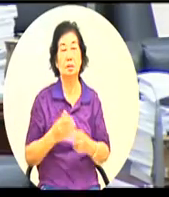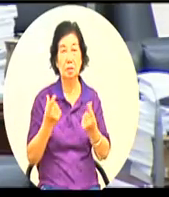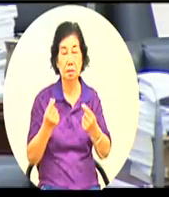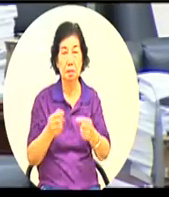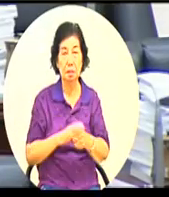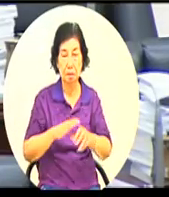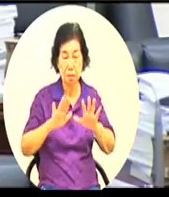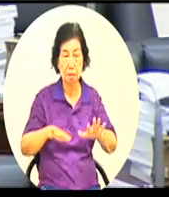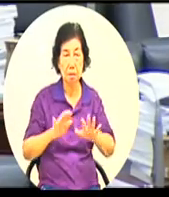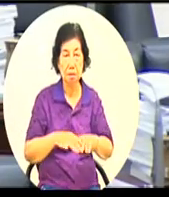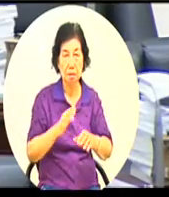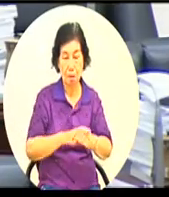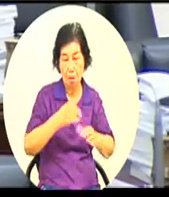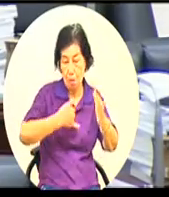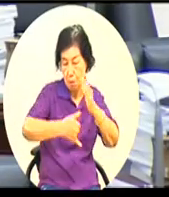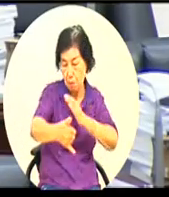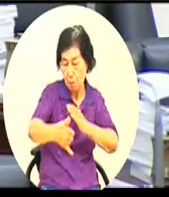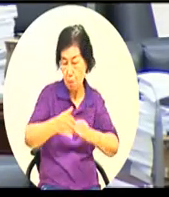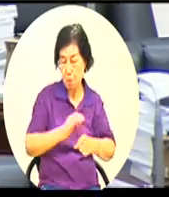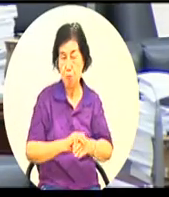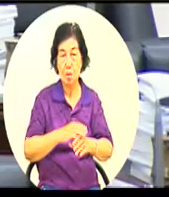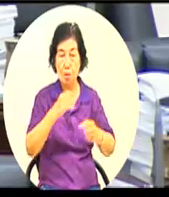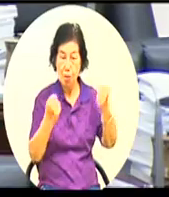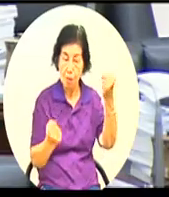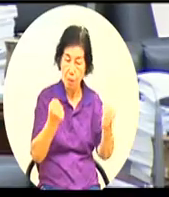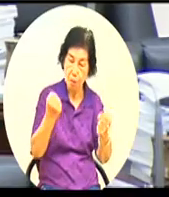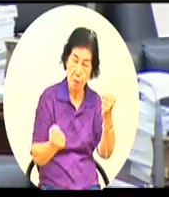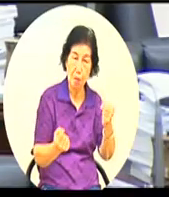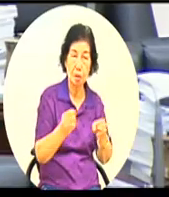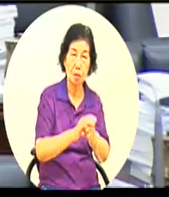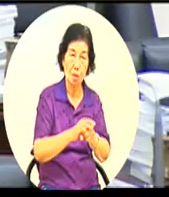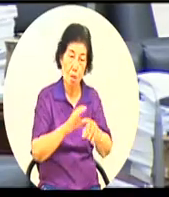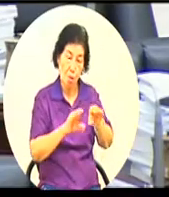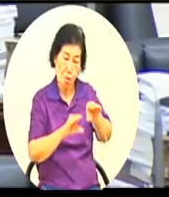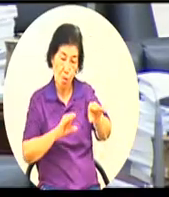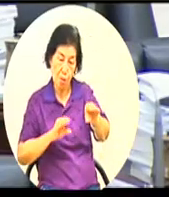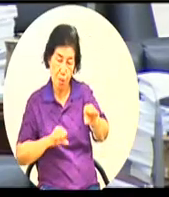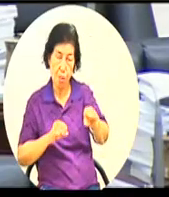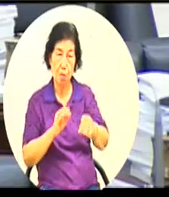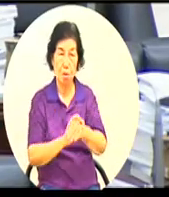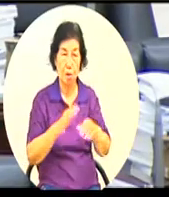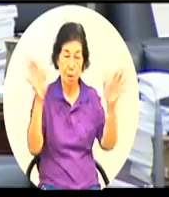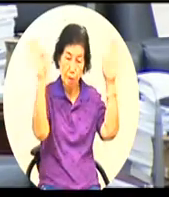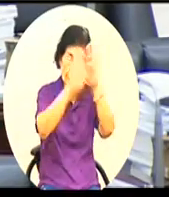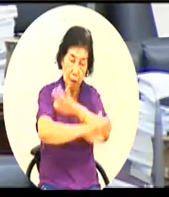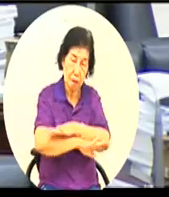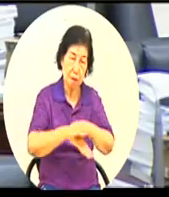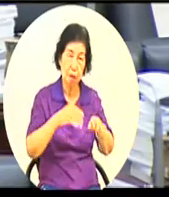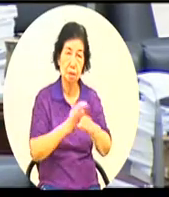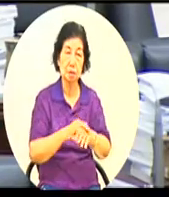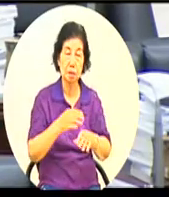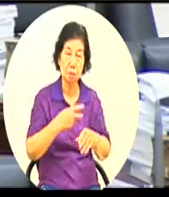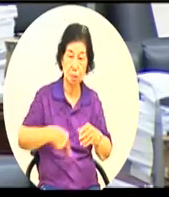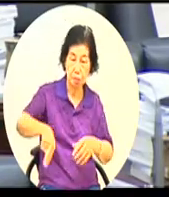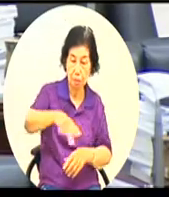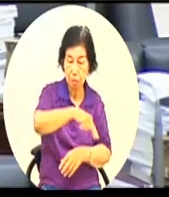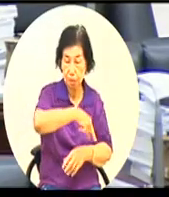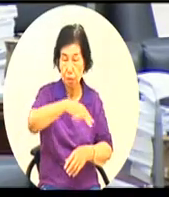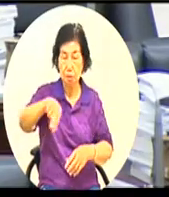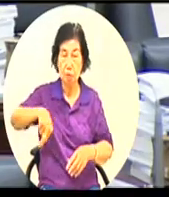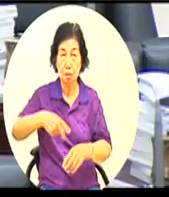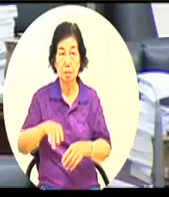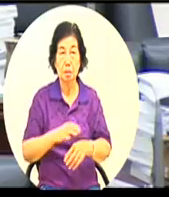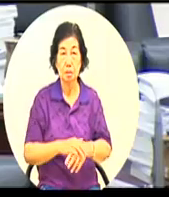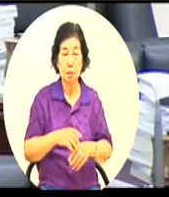门。开车也拢袂堵，啊，暗时啊，若要散步，头前也无啥